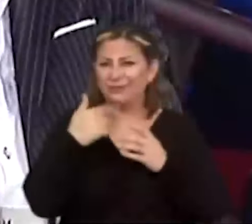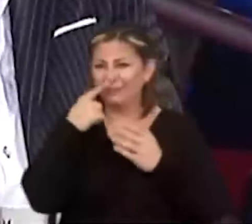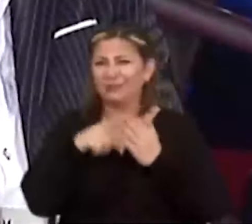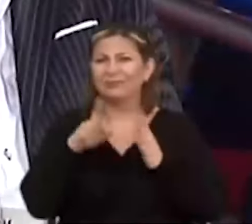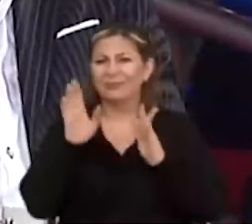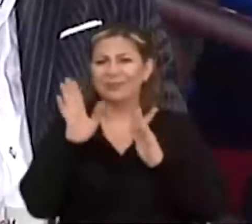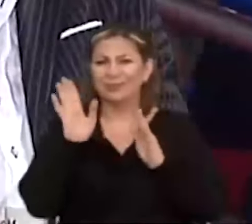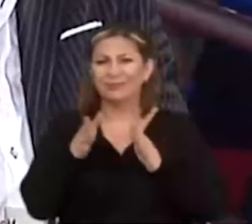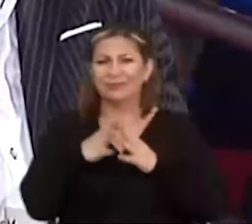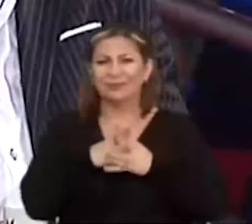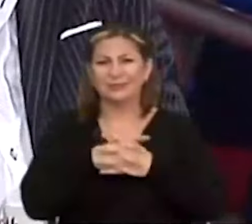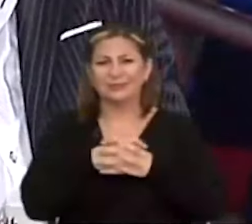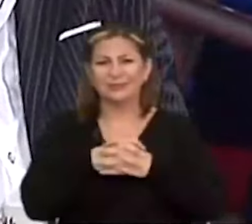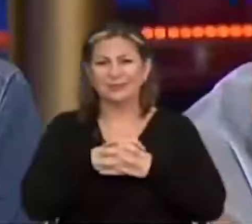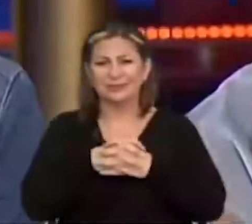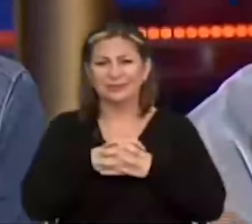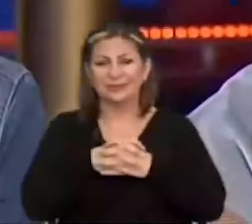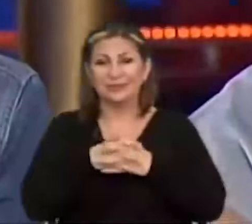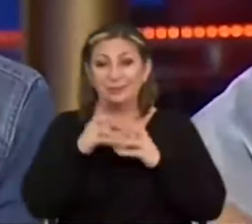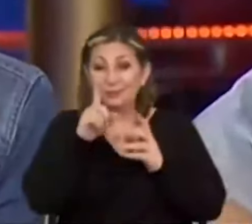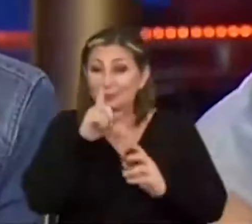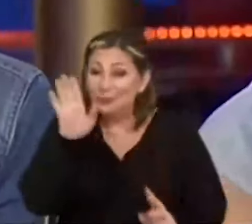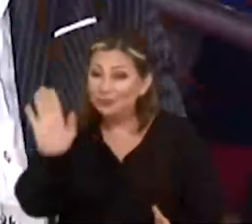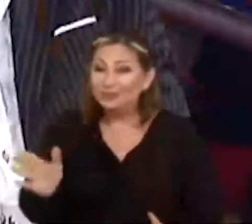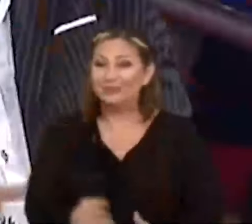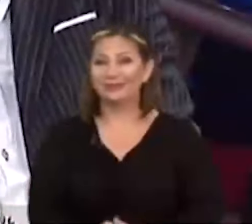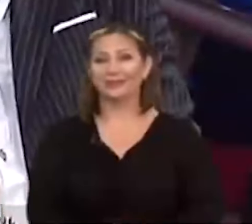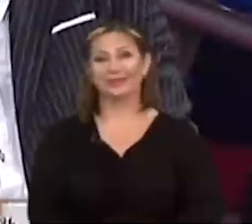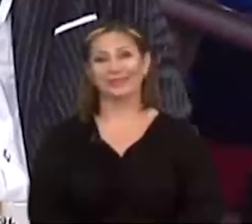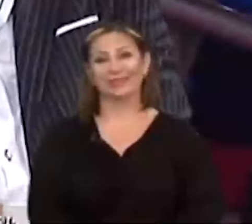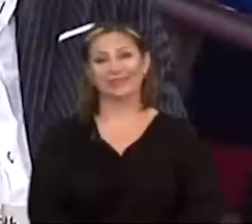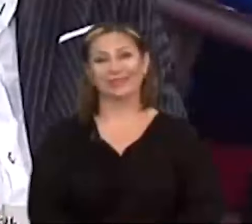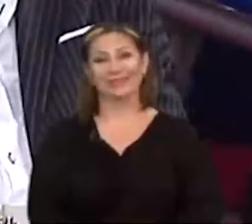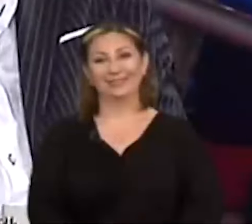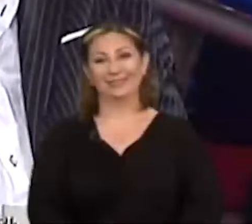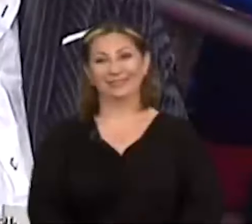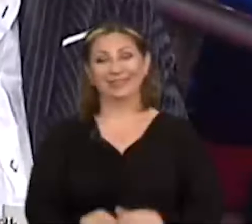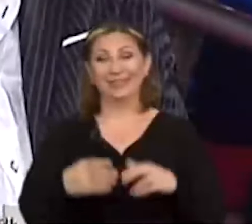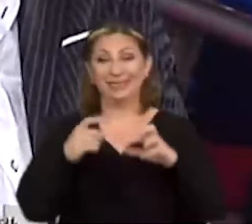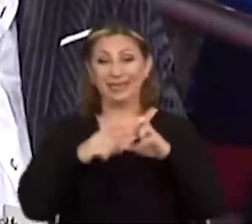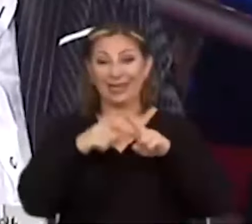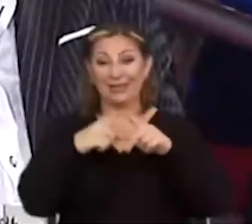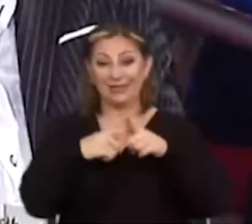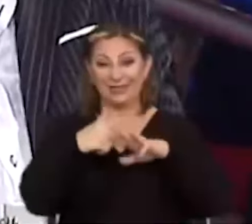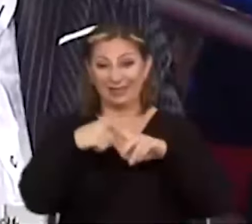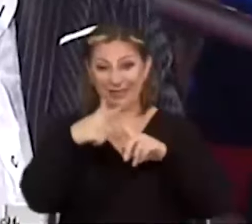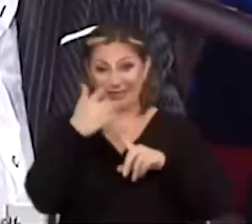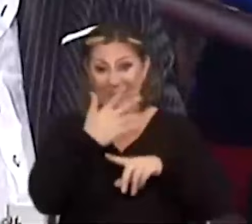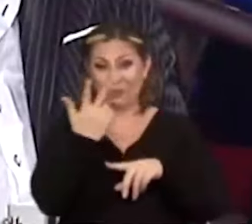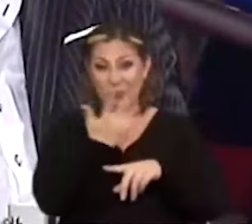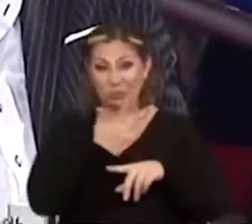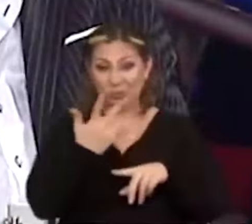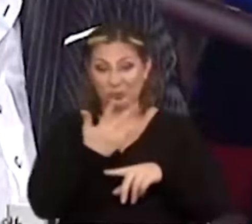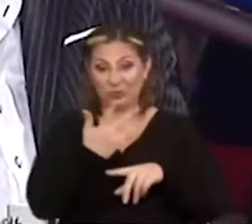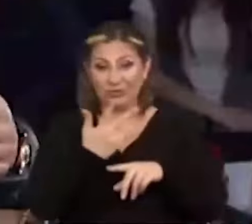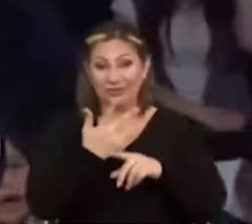karışıyor muyum? İyice salaklaştın ya. Allah Allah. Ben susar mısın bir ya? Ne yaptın? Jüride ne yapıyorsun? Rafet İnce, jürileri anlatıyorum. 3